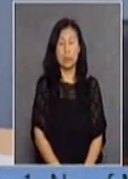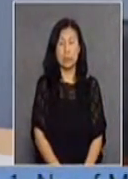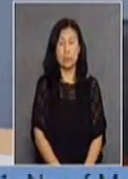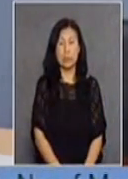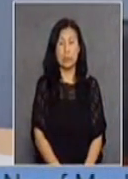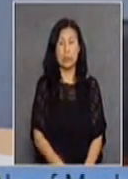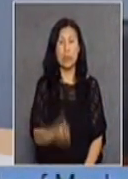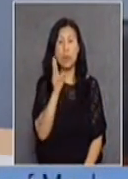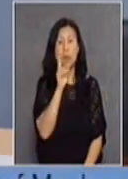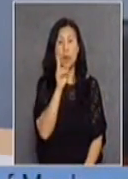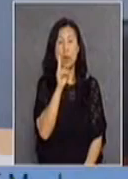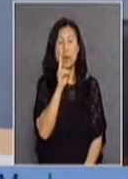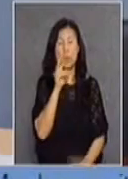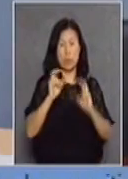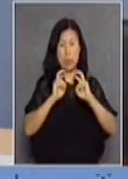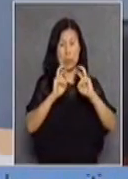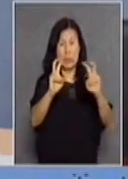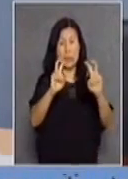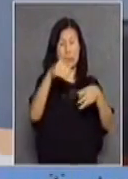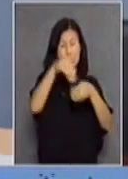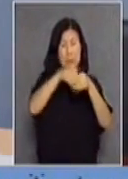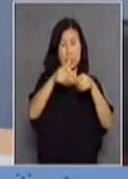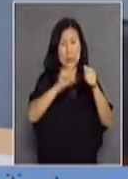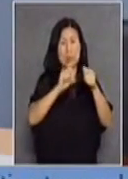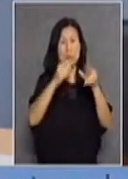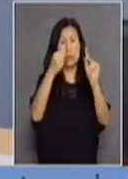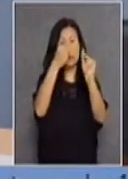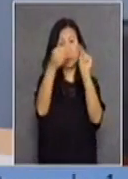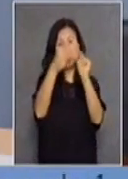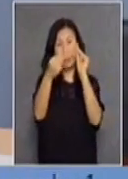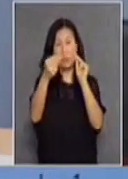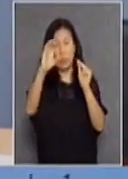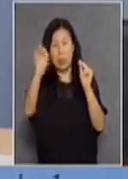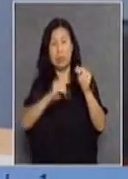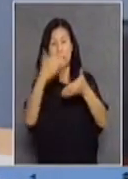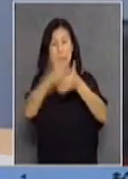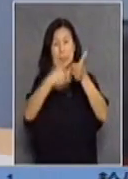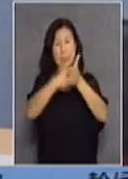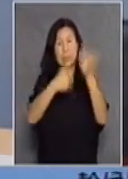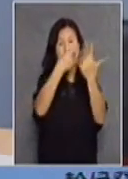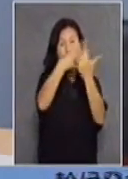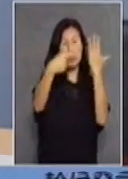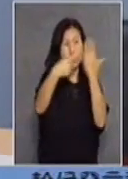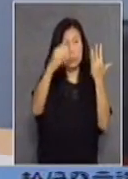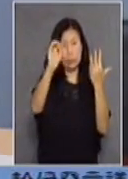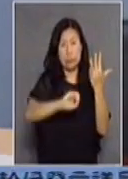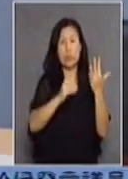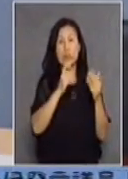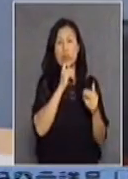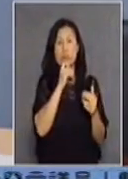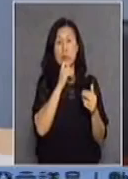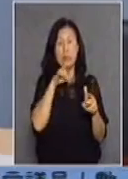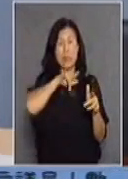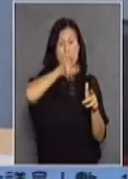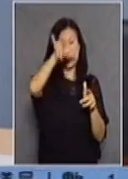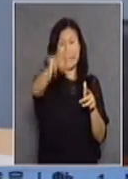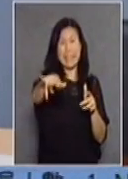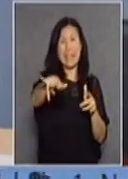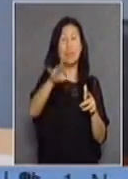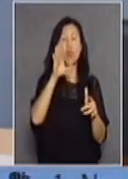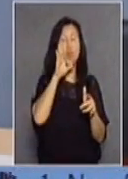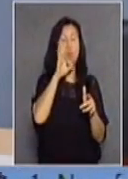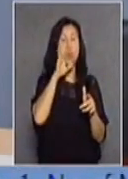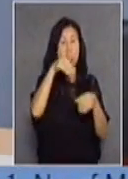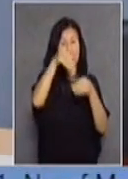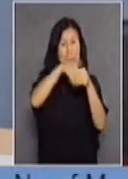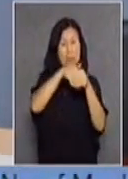將港鐵持股量由 77% 減至 50%， 由把機場管理局上市，但政